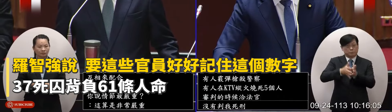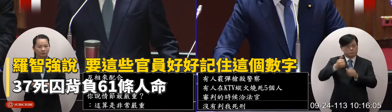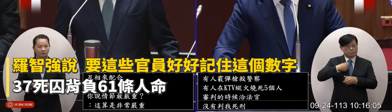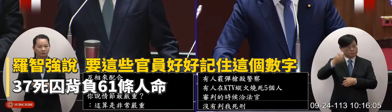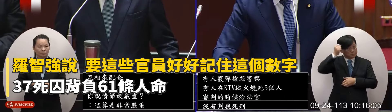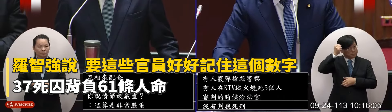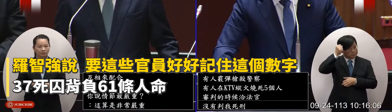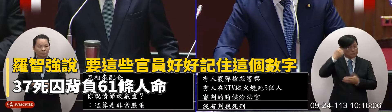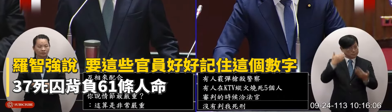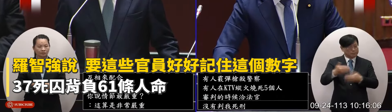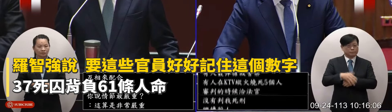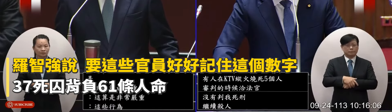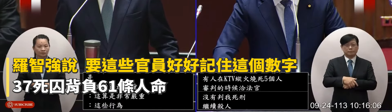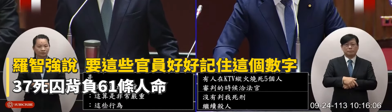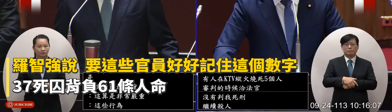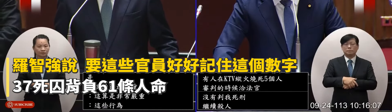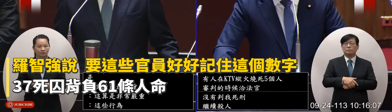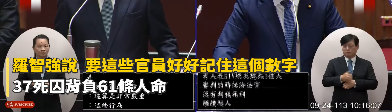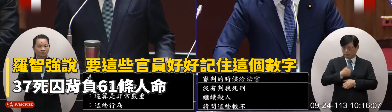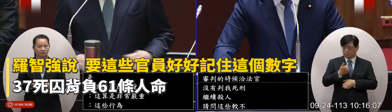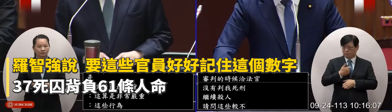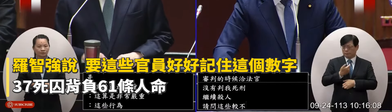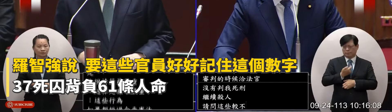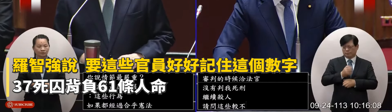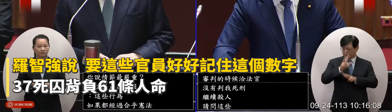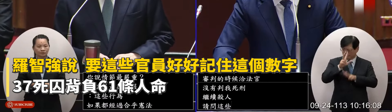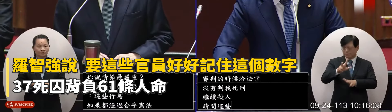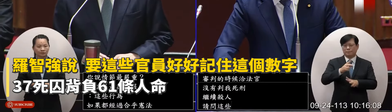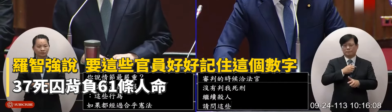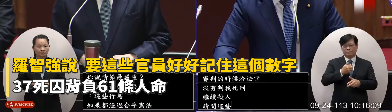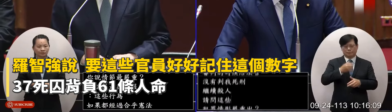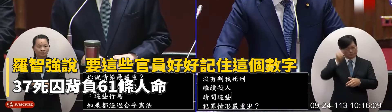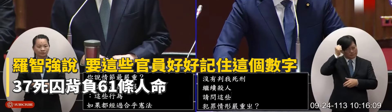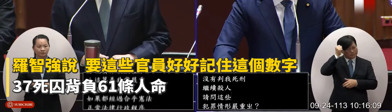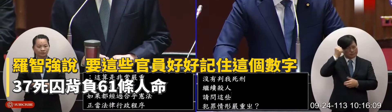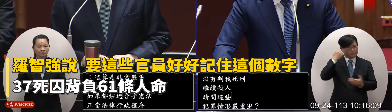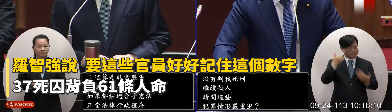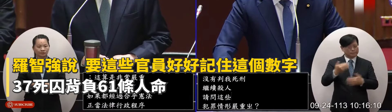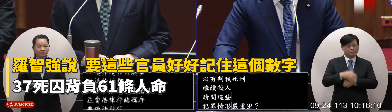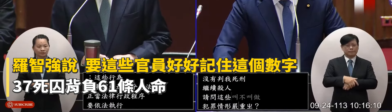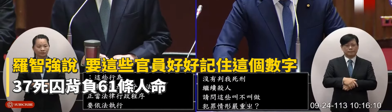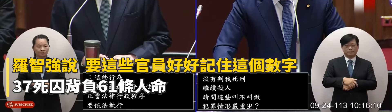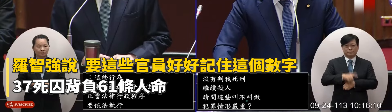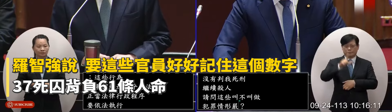心里，好不好？这个数字我真的是很诚恳请两牢牢记在心里，